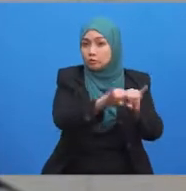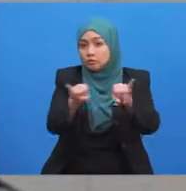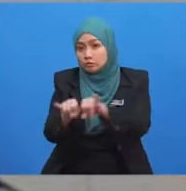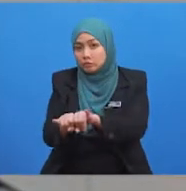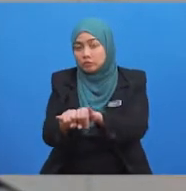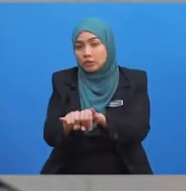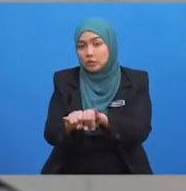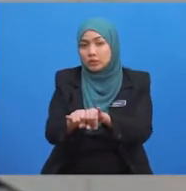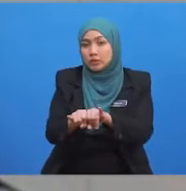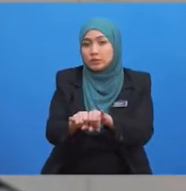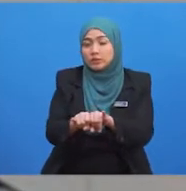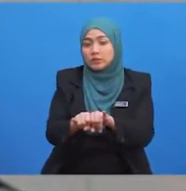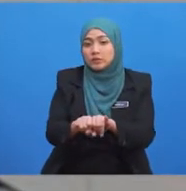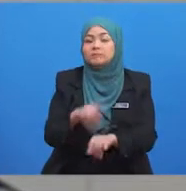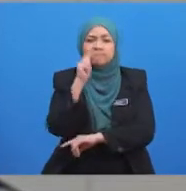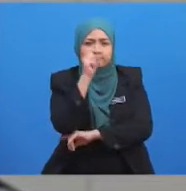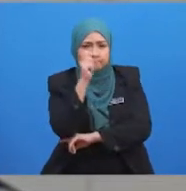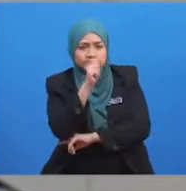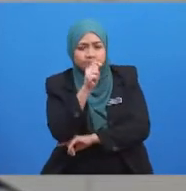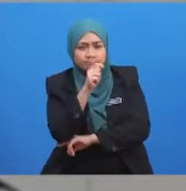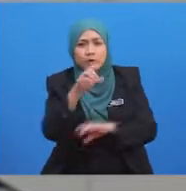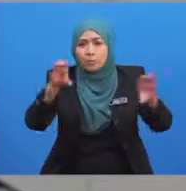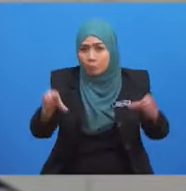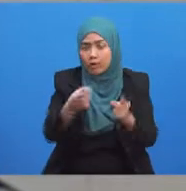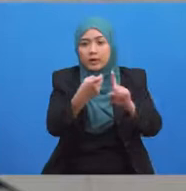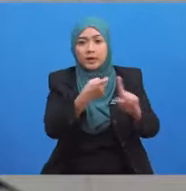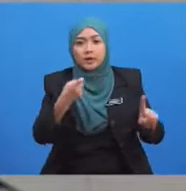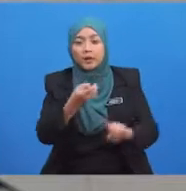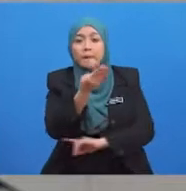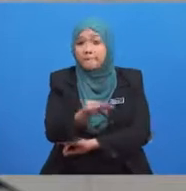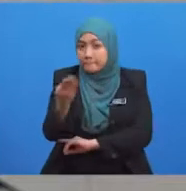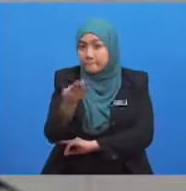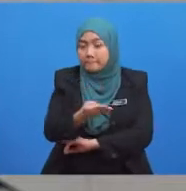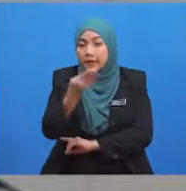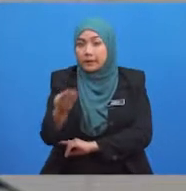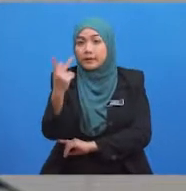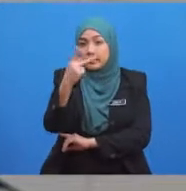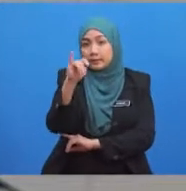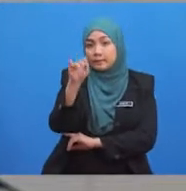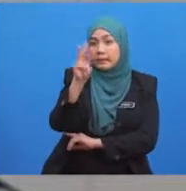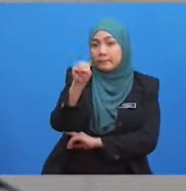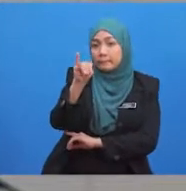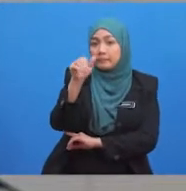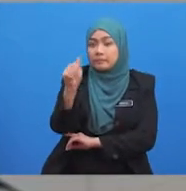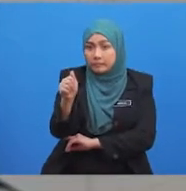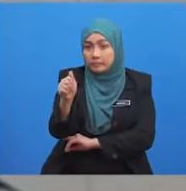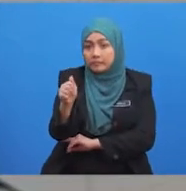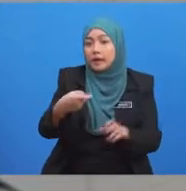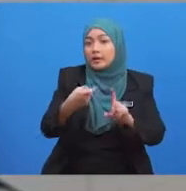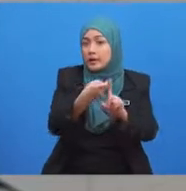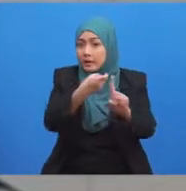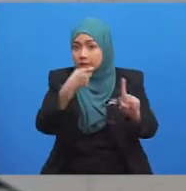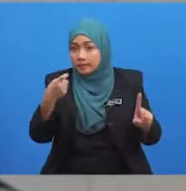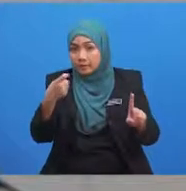polimer tiruan yang diperbuat daripada bahan-bahan kimia daripada petroleum.